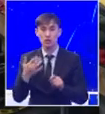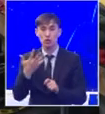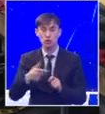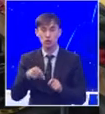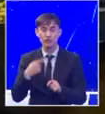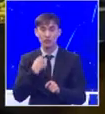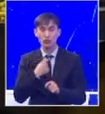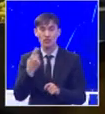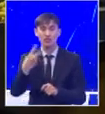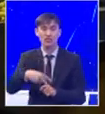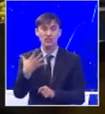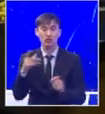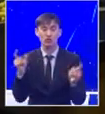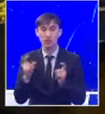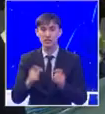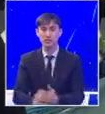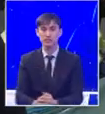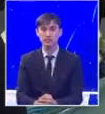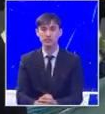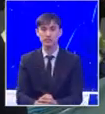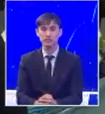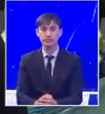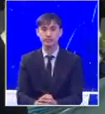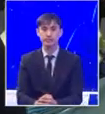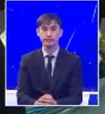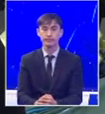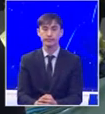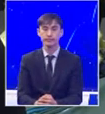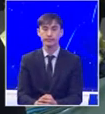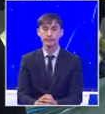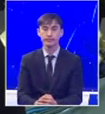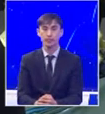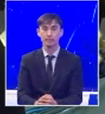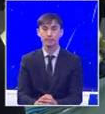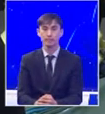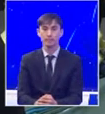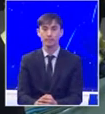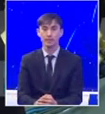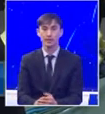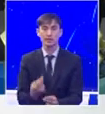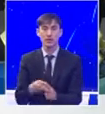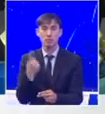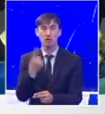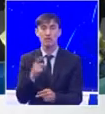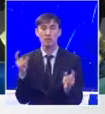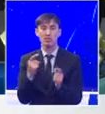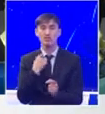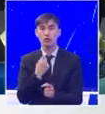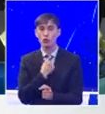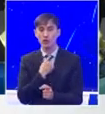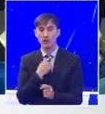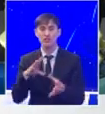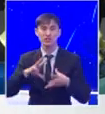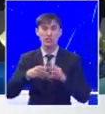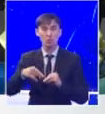уже 24-й магазин. Курган қаласында бірінші дүкеніміз болып есептелінеді. Это первый магазин в Талдыкургане. В